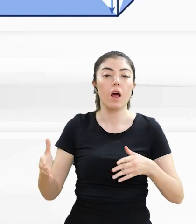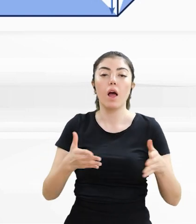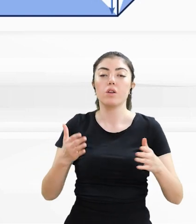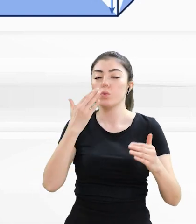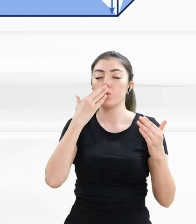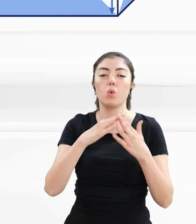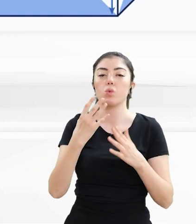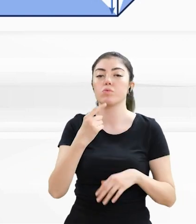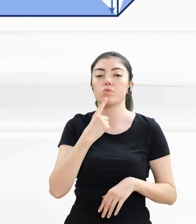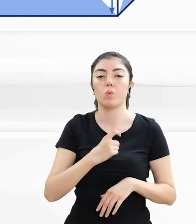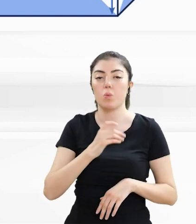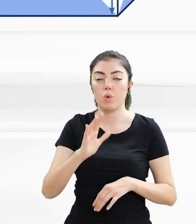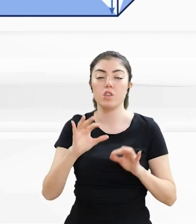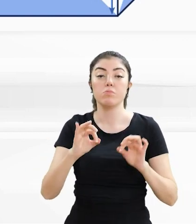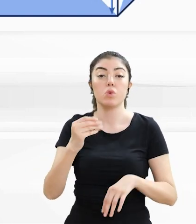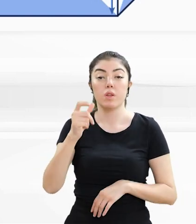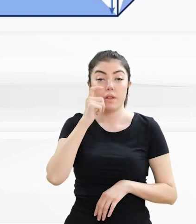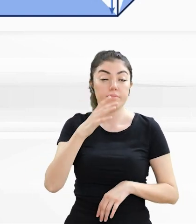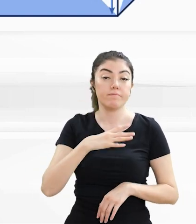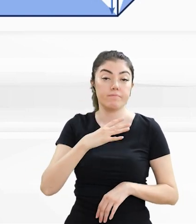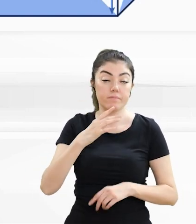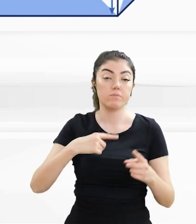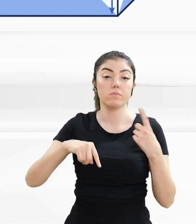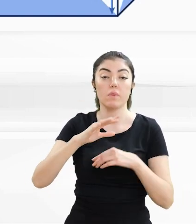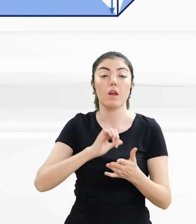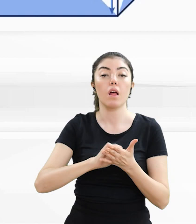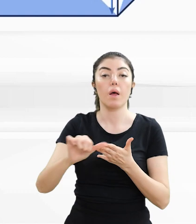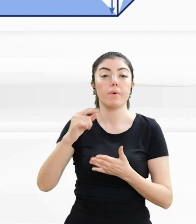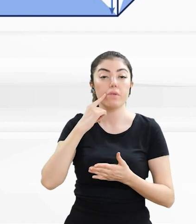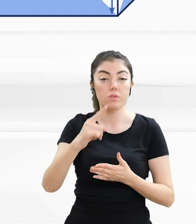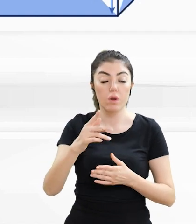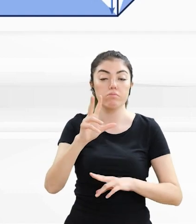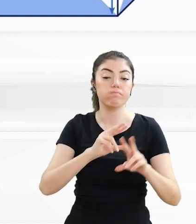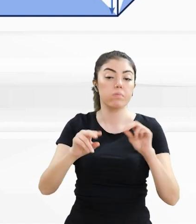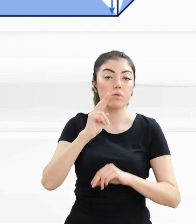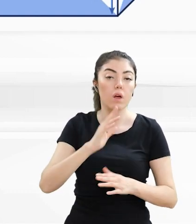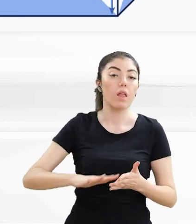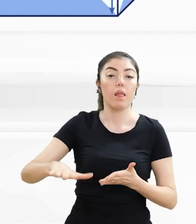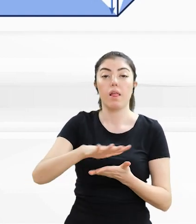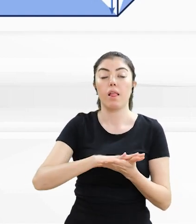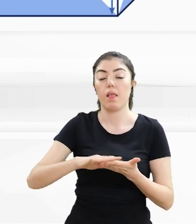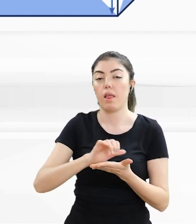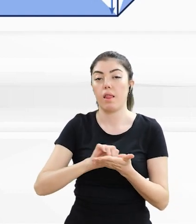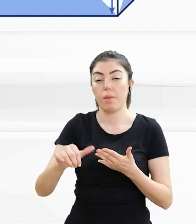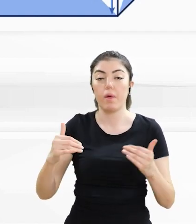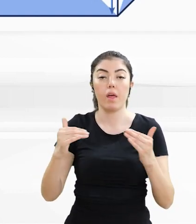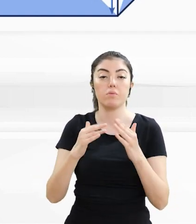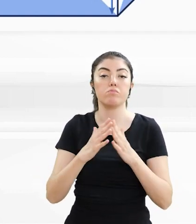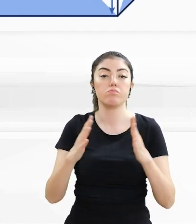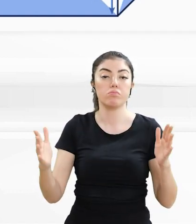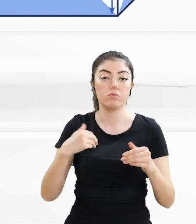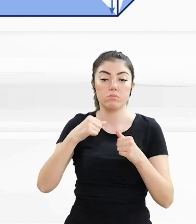aşağıdakilerden hangisidir diye sormuş şimdi çok dikkat edelim Buradaki tüm yüzeylerin şeklinde tüm yüzeylerin